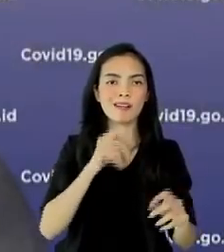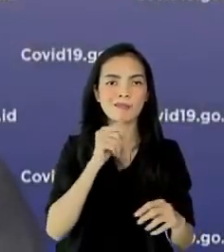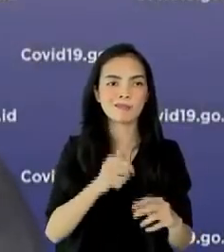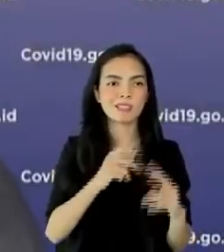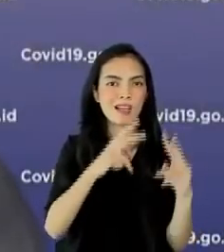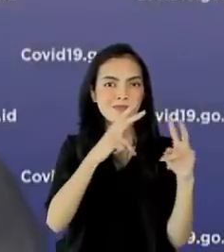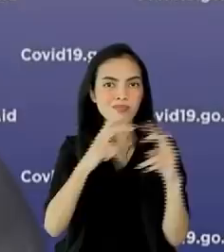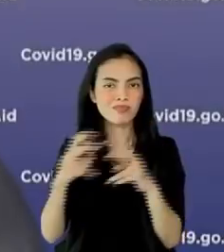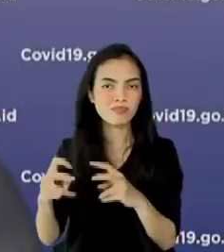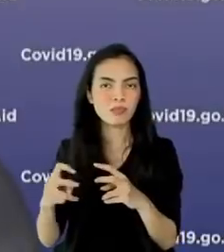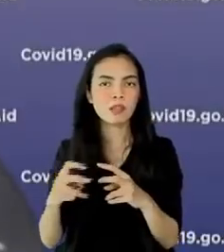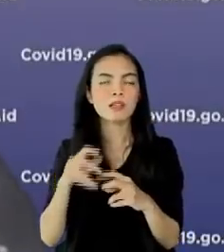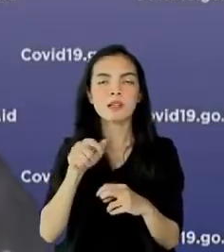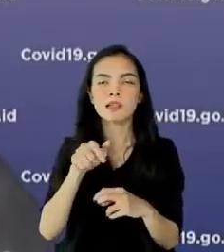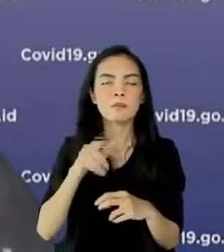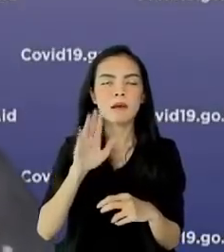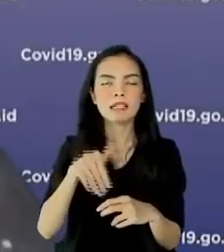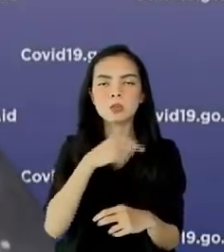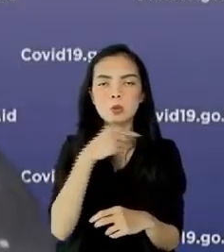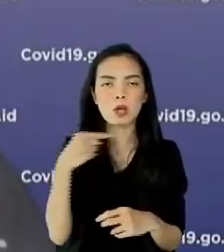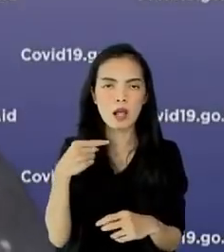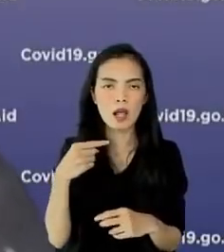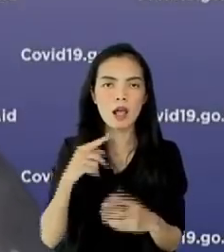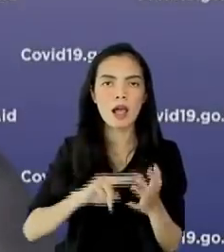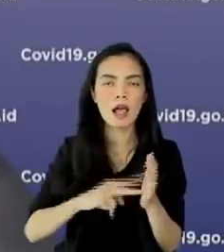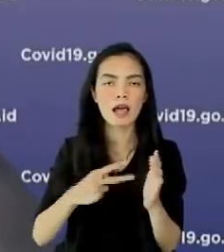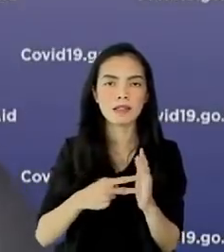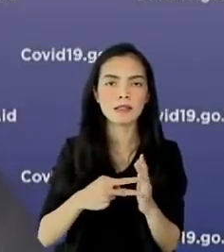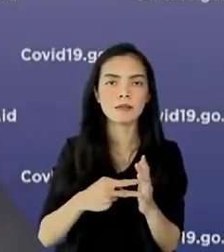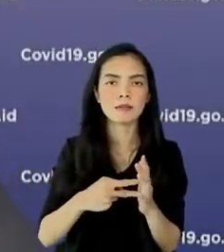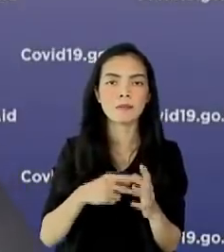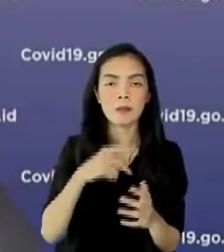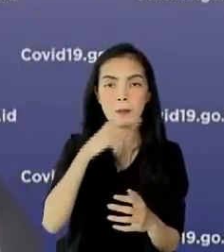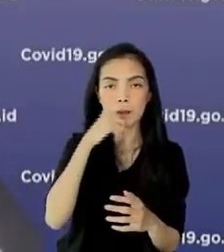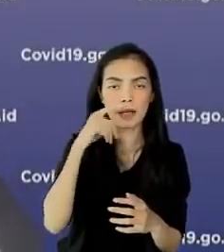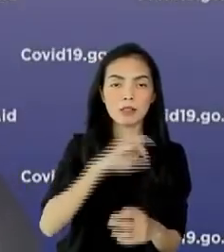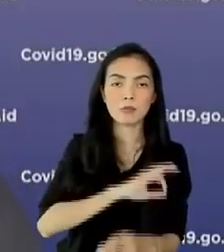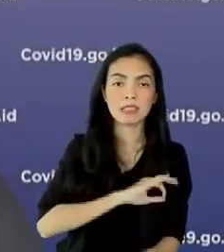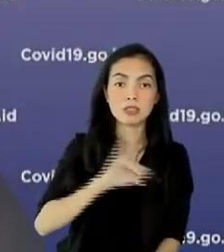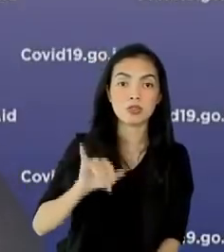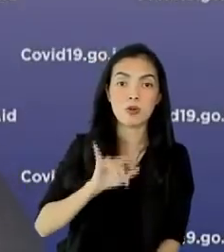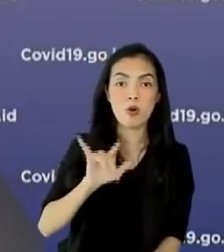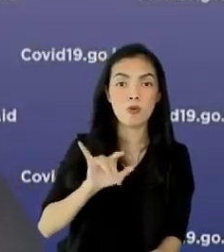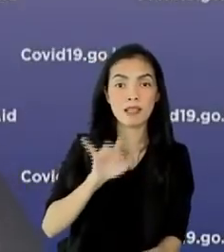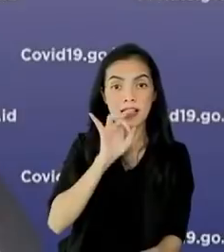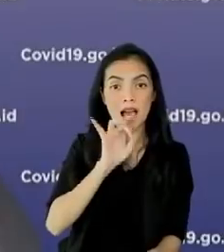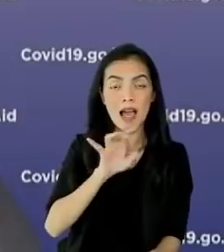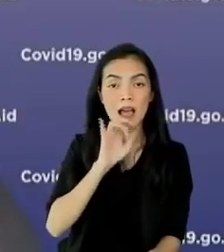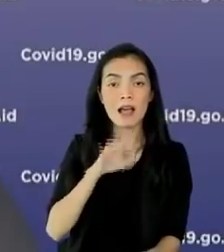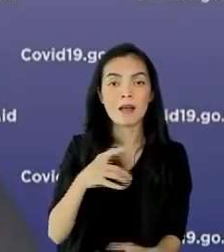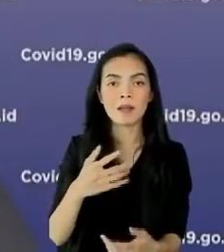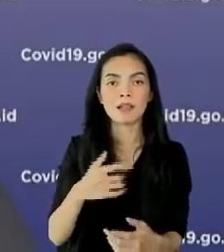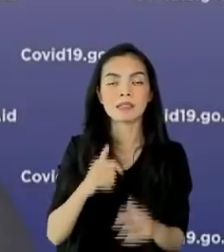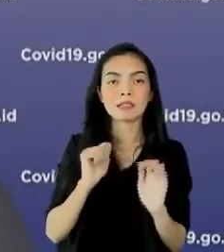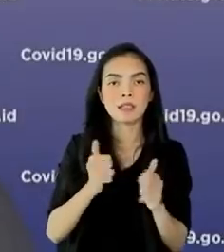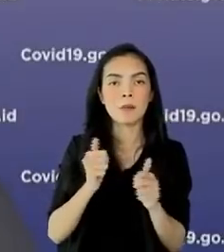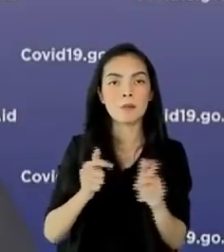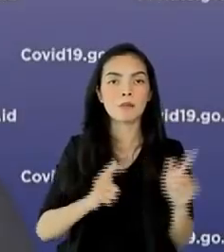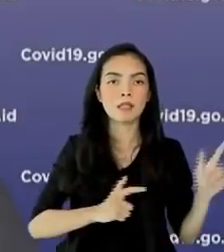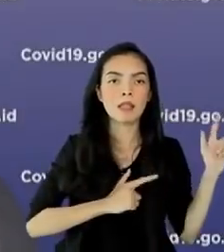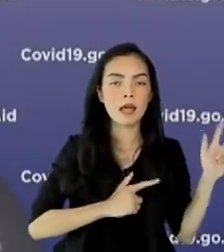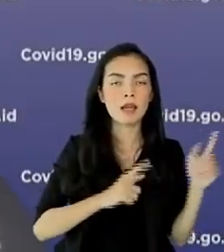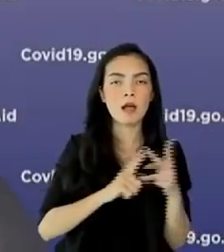untuk sebagai tracer, ini juga sangat terbatas. Oleh sebab itu, arahan dari Bapak Presiden kemarin, kita sudah mengerahkan personil